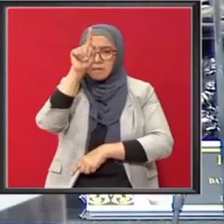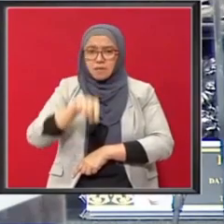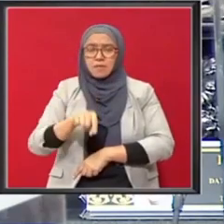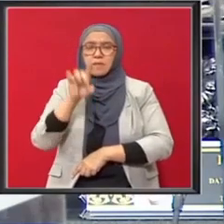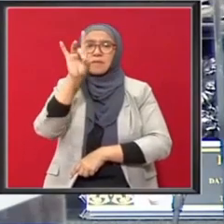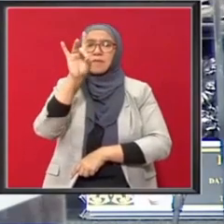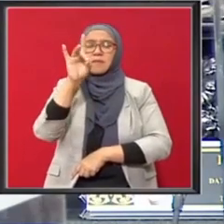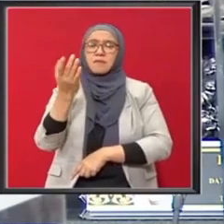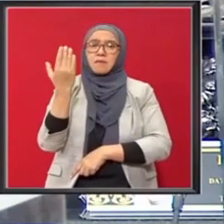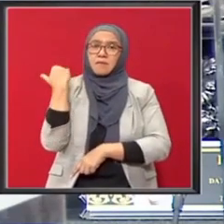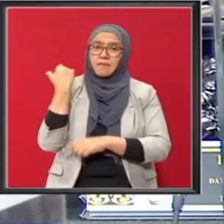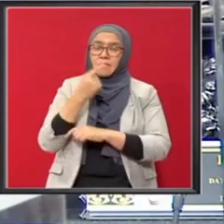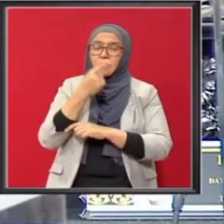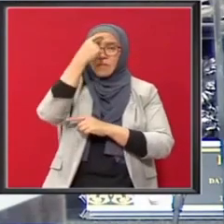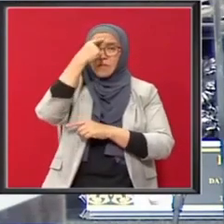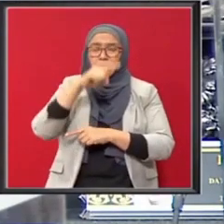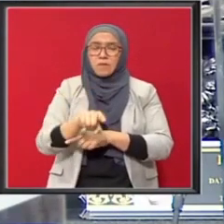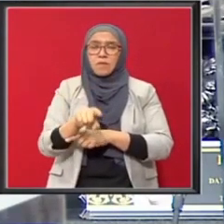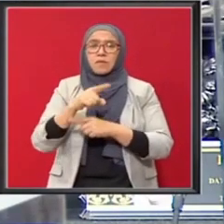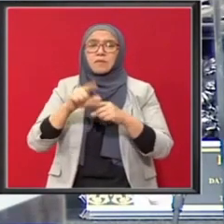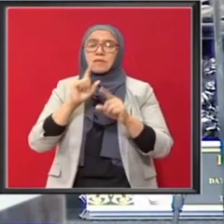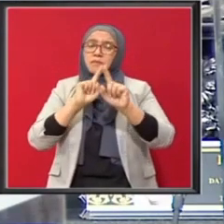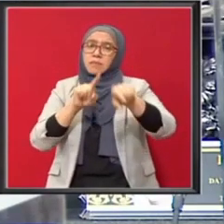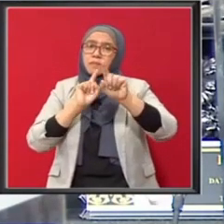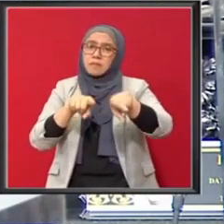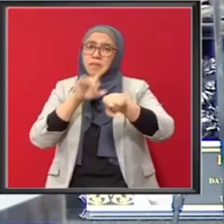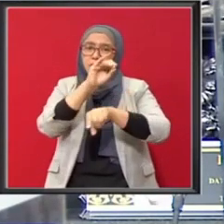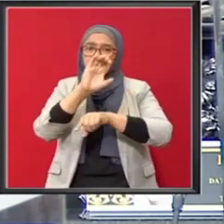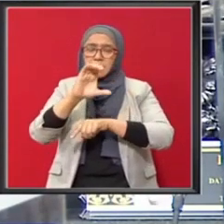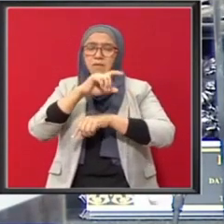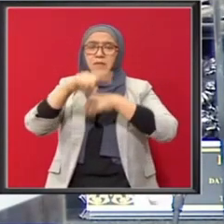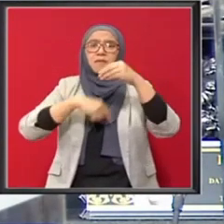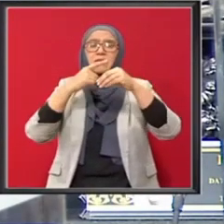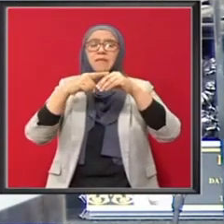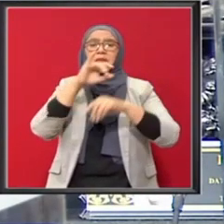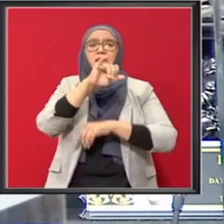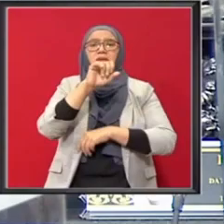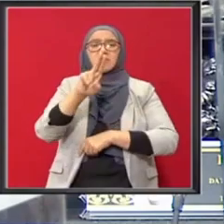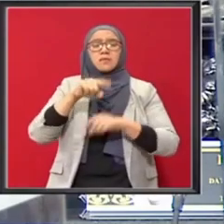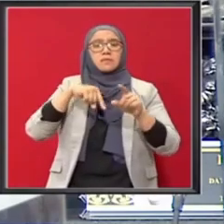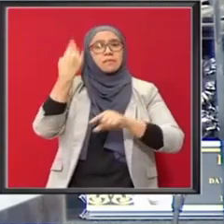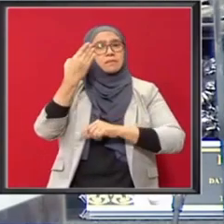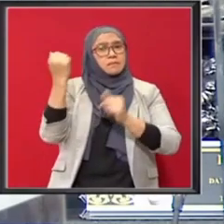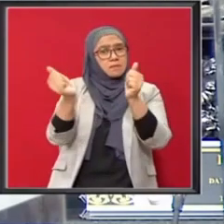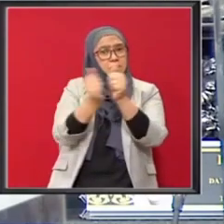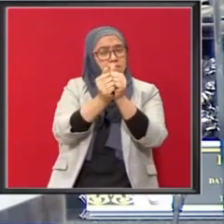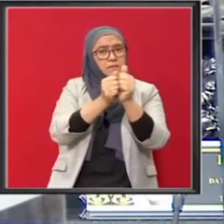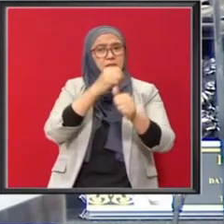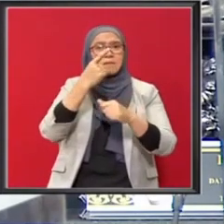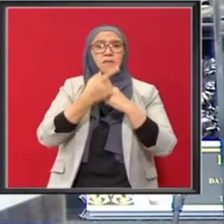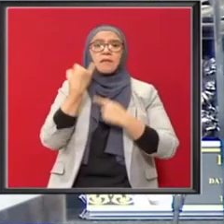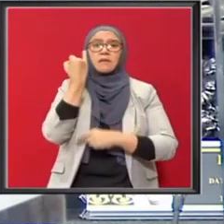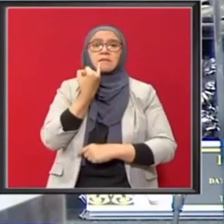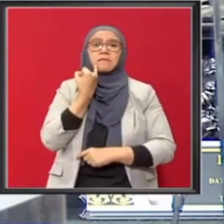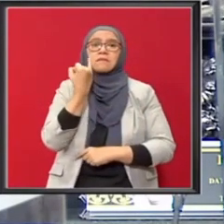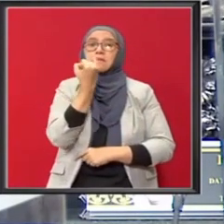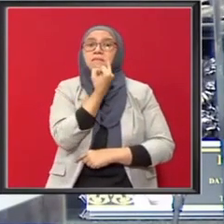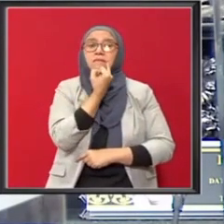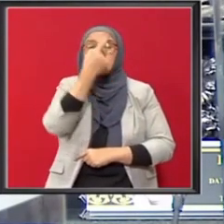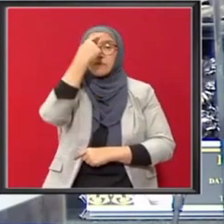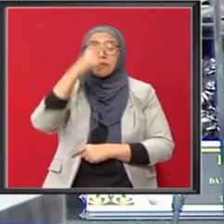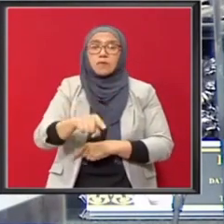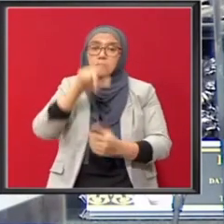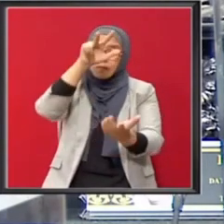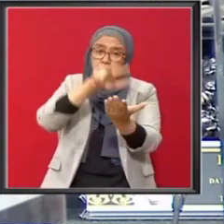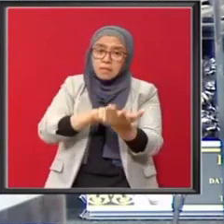bandaso iclr hadapi isu normalisasi dengan Israil untuk mengikuti Raffi penjajahan mereka